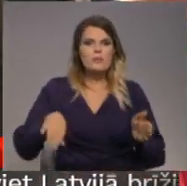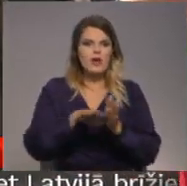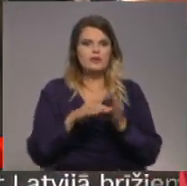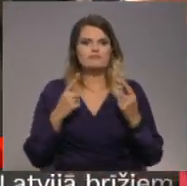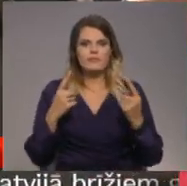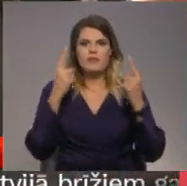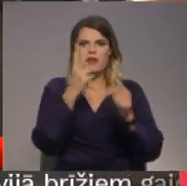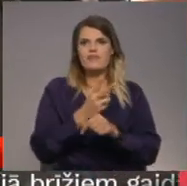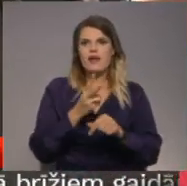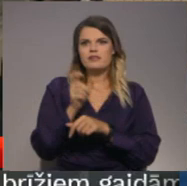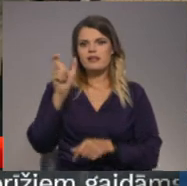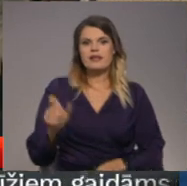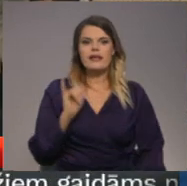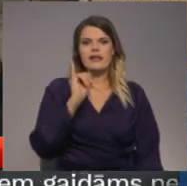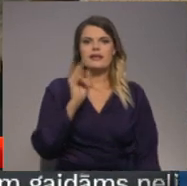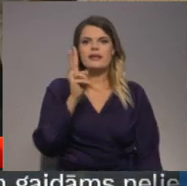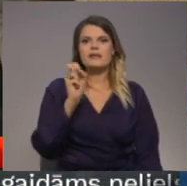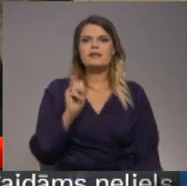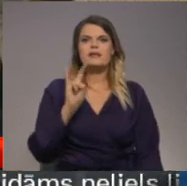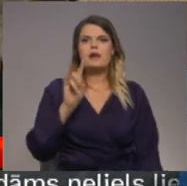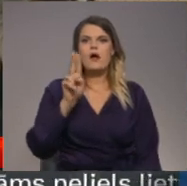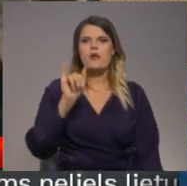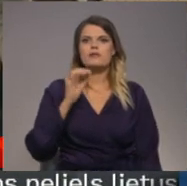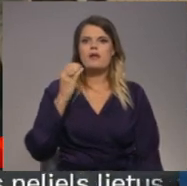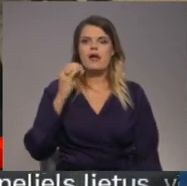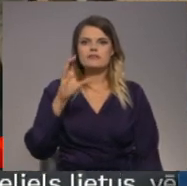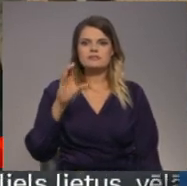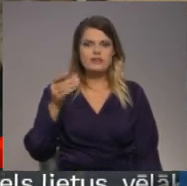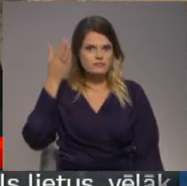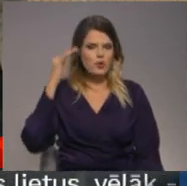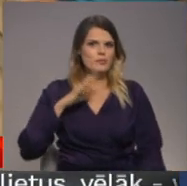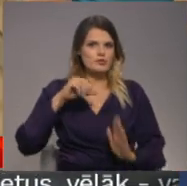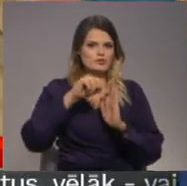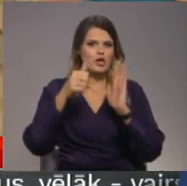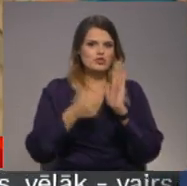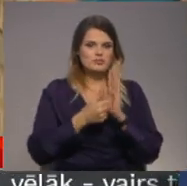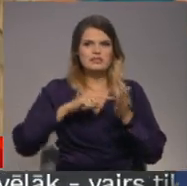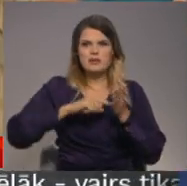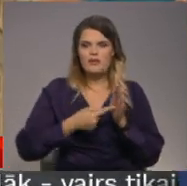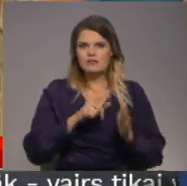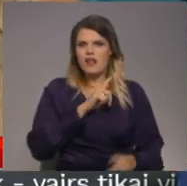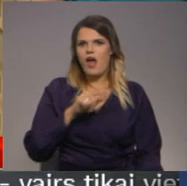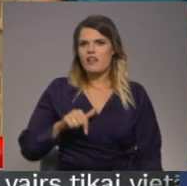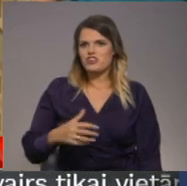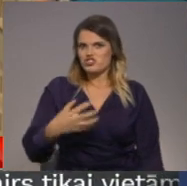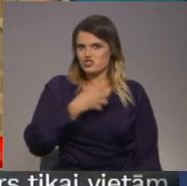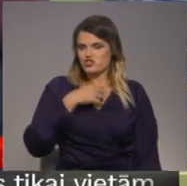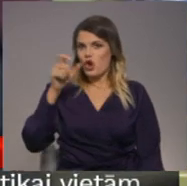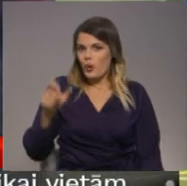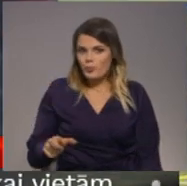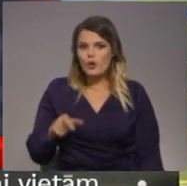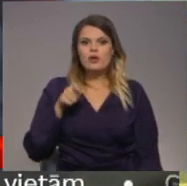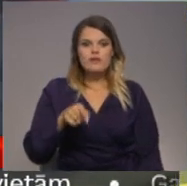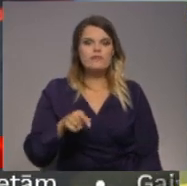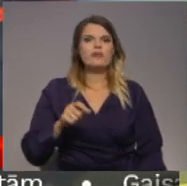talantīgā vieglatlēta Vineta Ikauniece, kura savulaik 16 reizes bijusi Latvijas čempione. Vinetas, tāpat kā daudzu citu izcilu sportistu ceļš